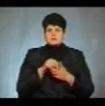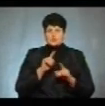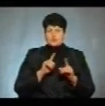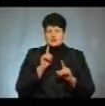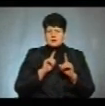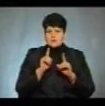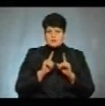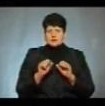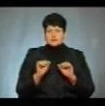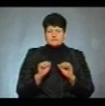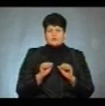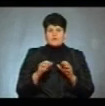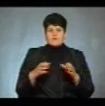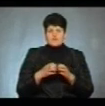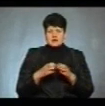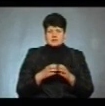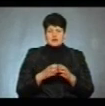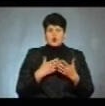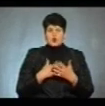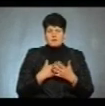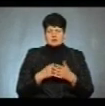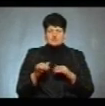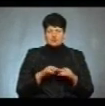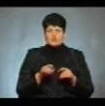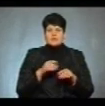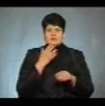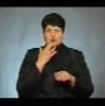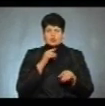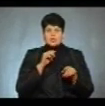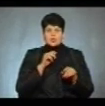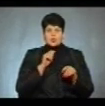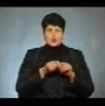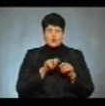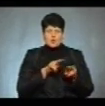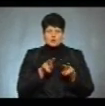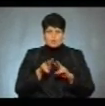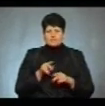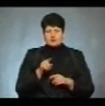керівником фракції громадського руху «Народний контроль». В нього залишилася дружина і 2 синів.